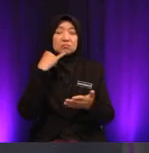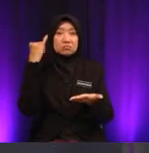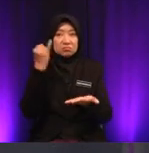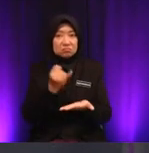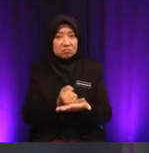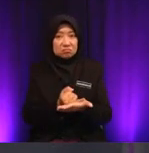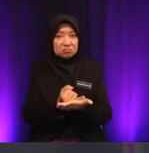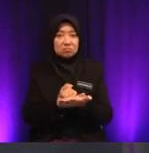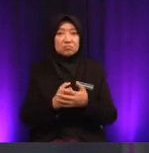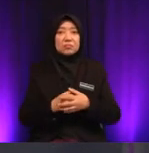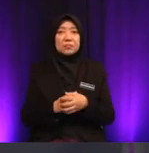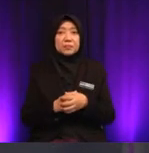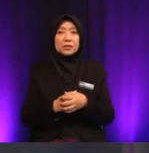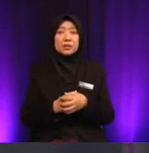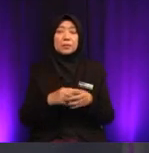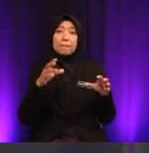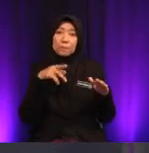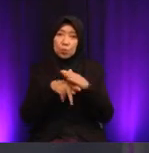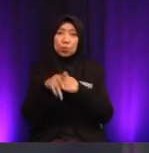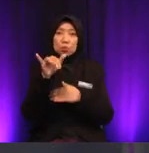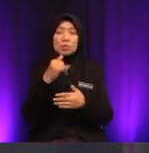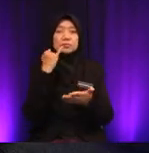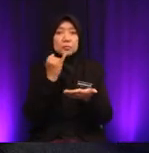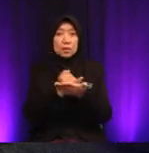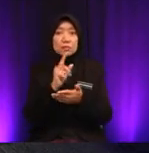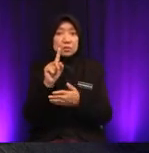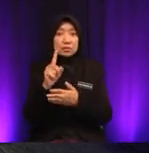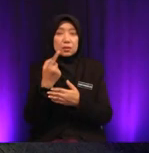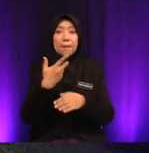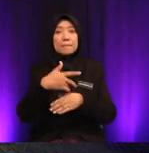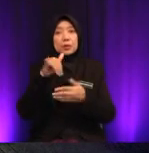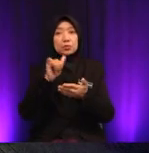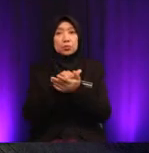yang baik oke kemudian kita